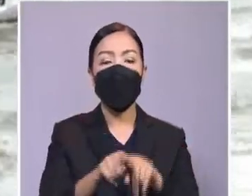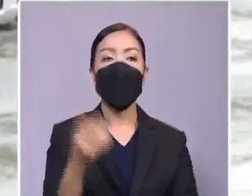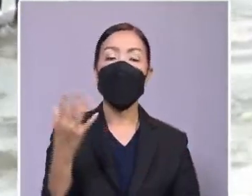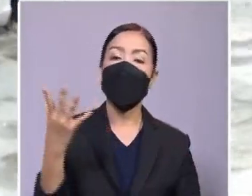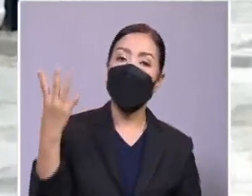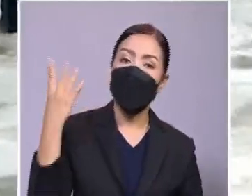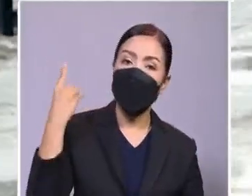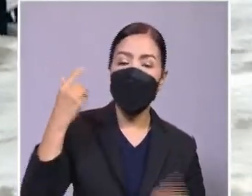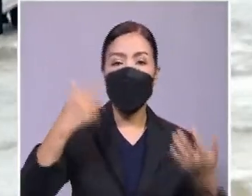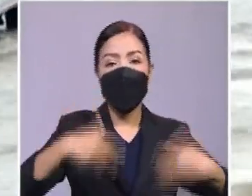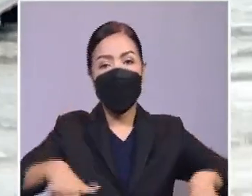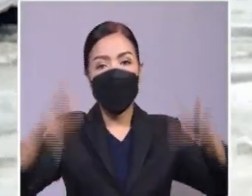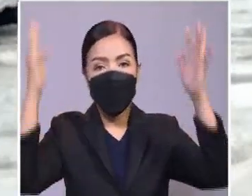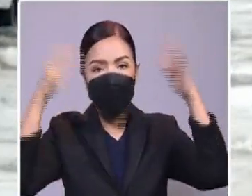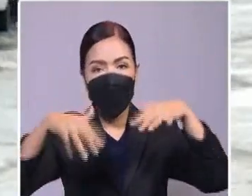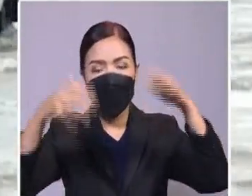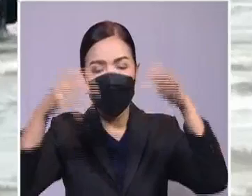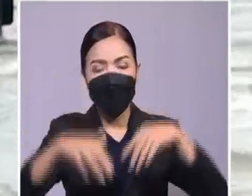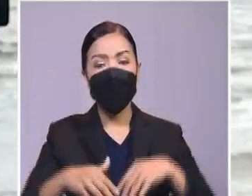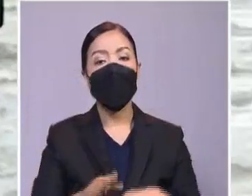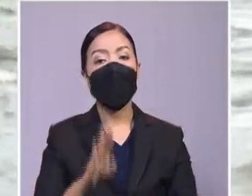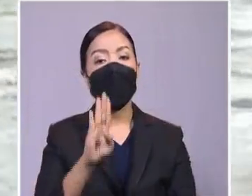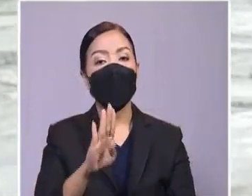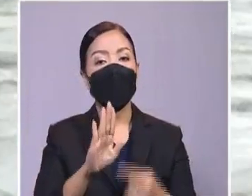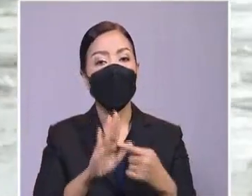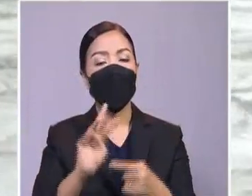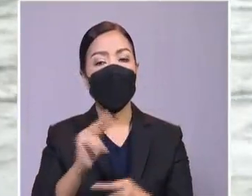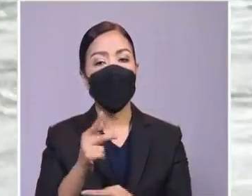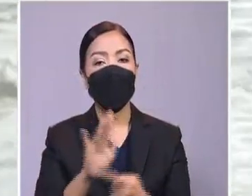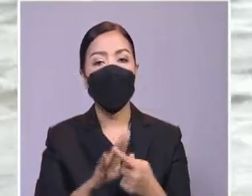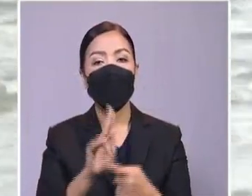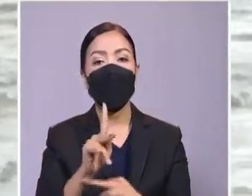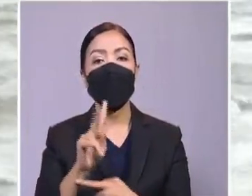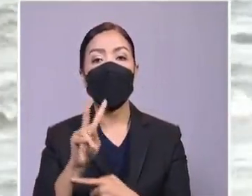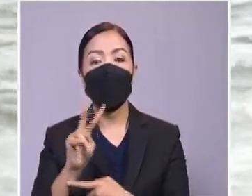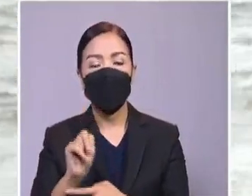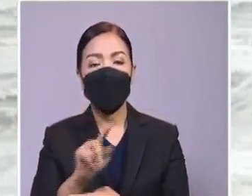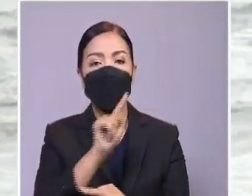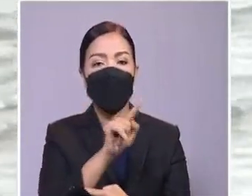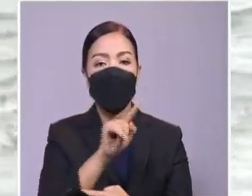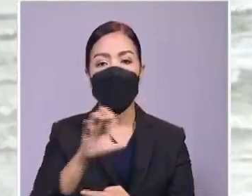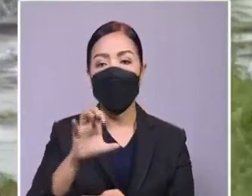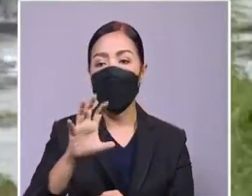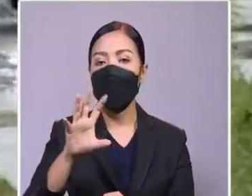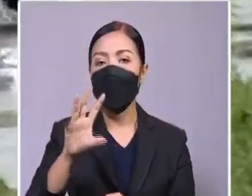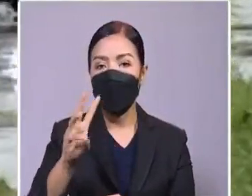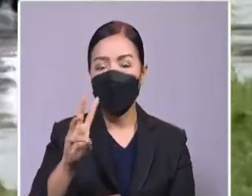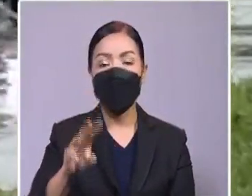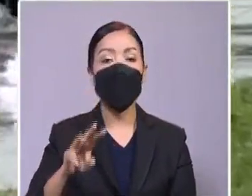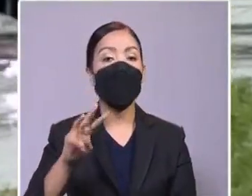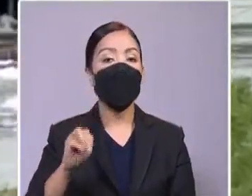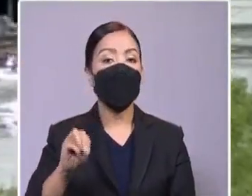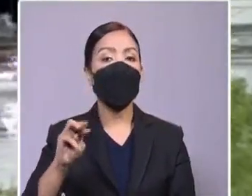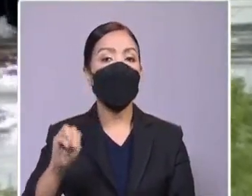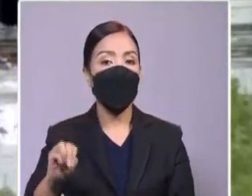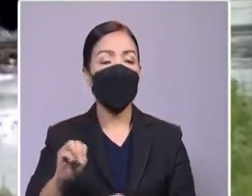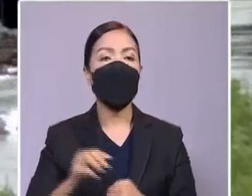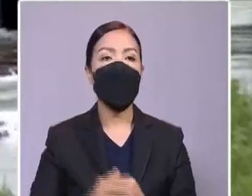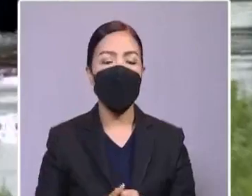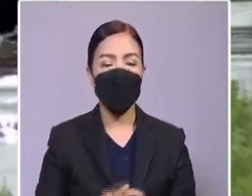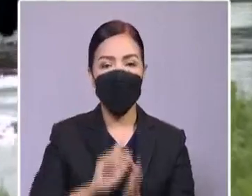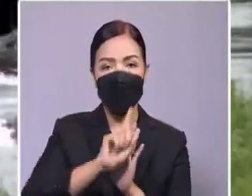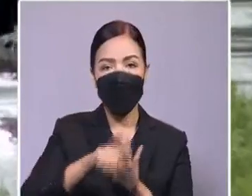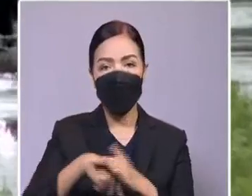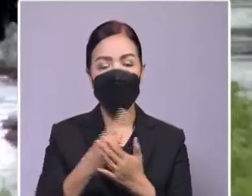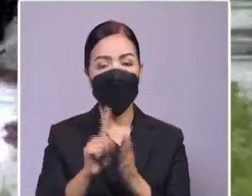นี้เนี่ยฝนตกหนักที่บางเขนนะคะเขตบางเขน 106มิลลิเมตรค่ะจะเห็นว่าเมื่อวานนี้เนี่ยในรอบ 6